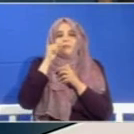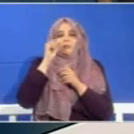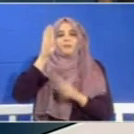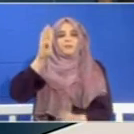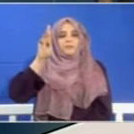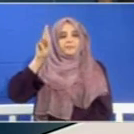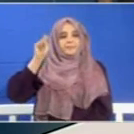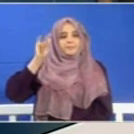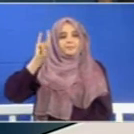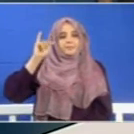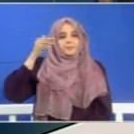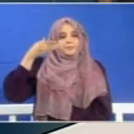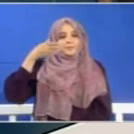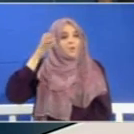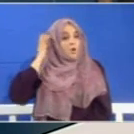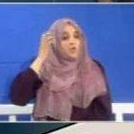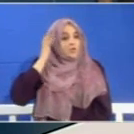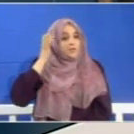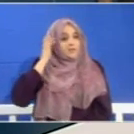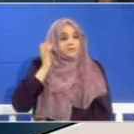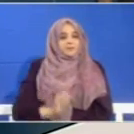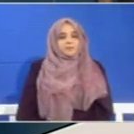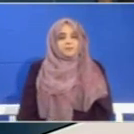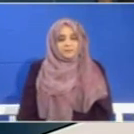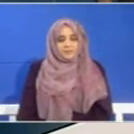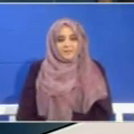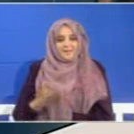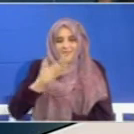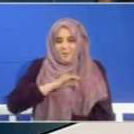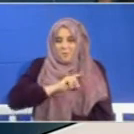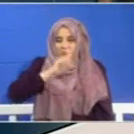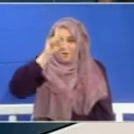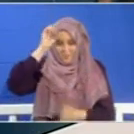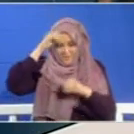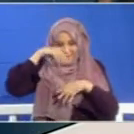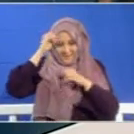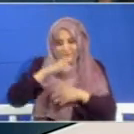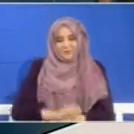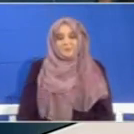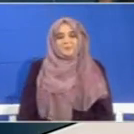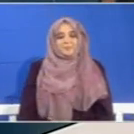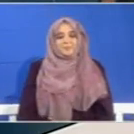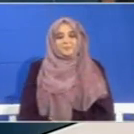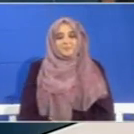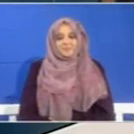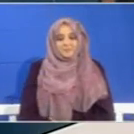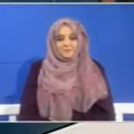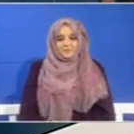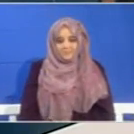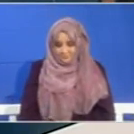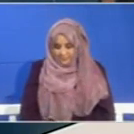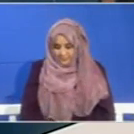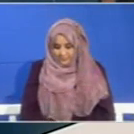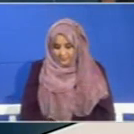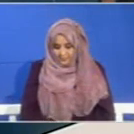قسنطينة. السلام عليكم سي إبراهيم. وعليكم السلام ورحمة الله وبركاته. مرحبا بك أخويا. مرحبا. بيك الله يبارك